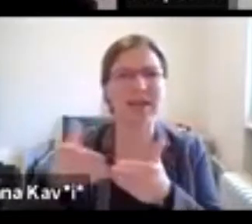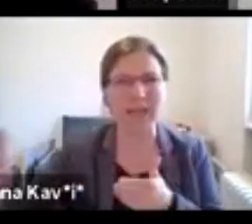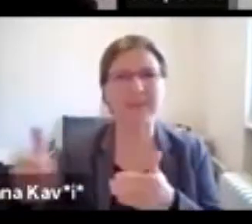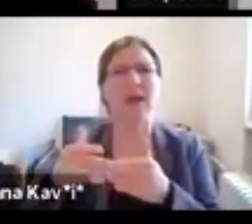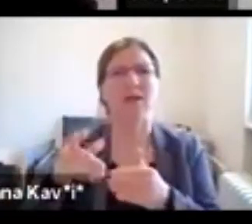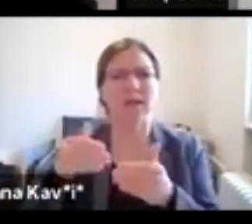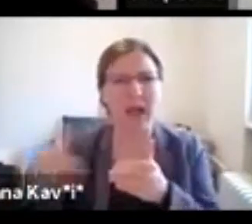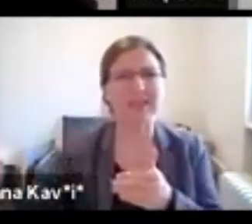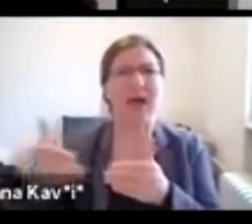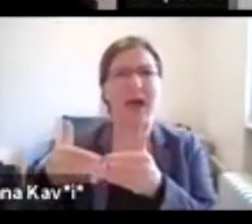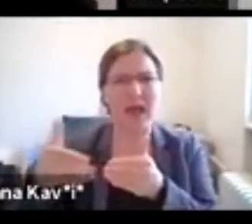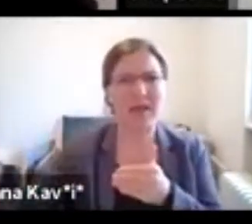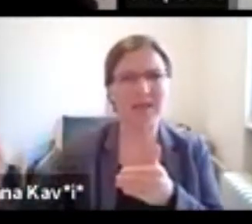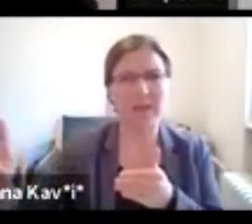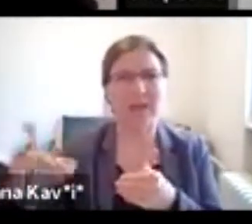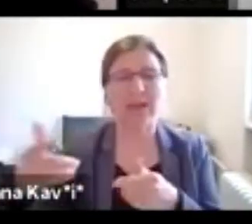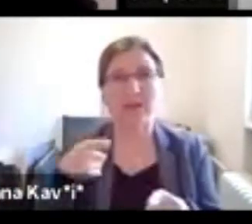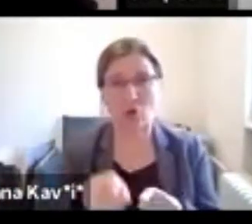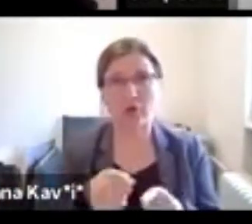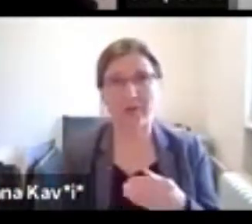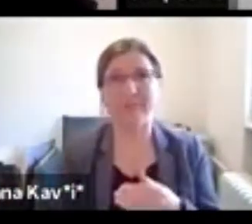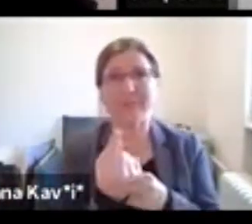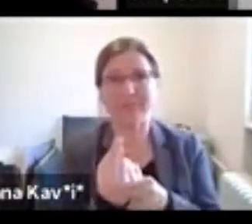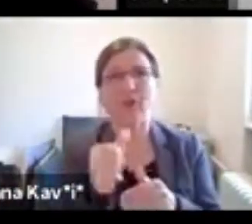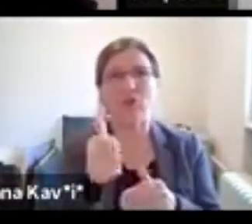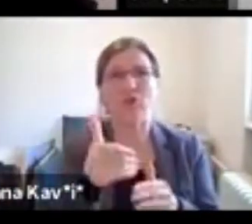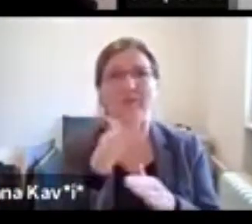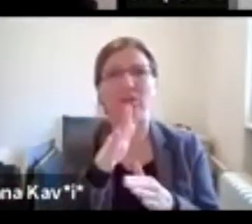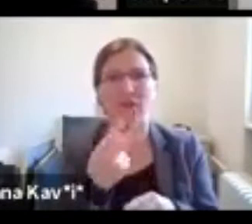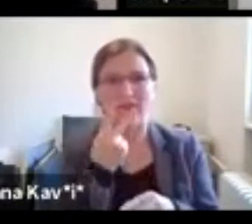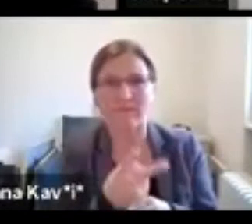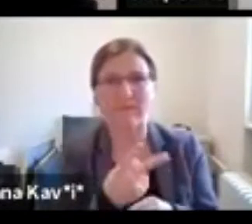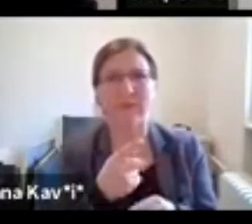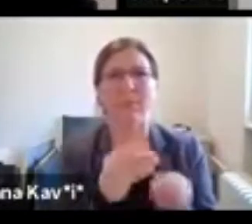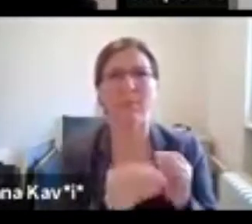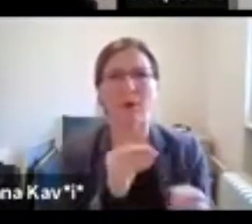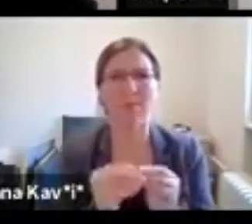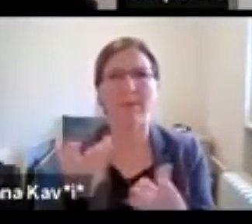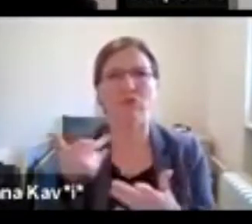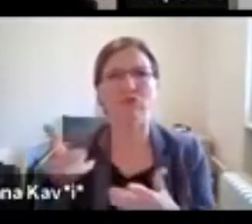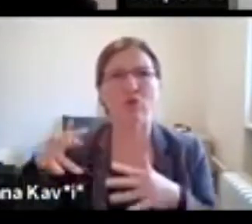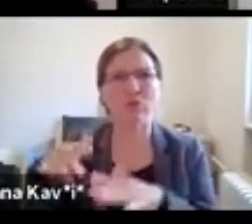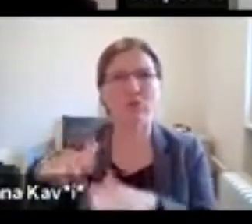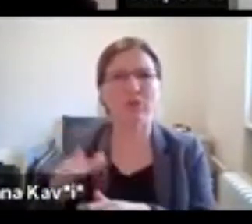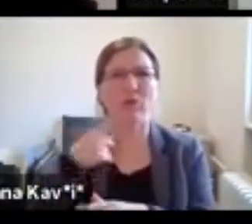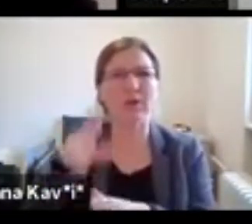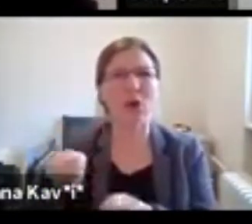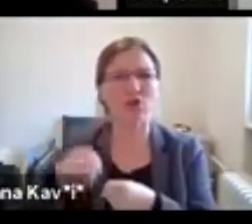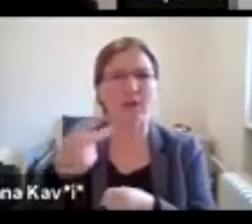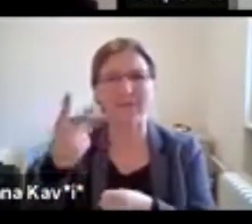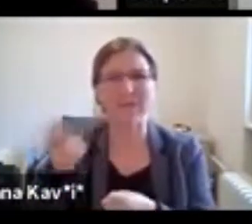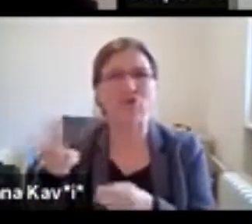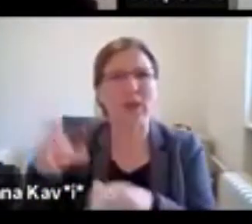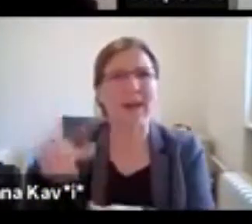više donijele na svjetlo teškoće s kojima se suočavaju osobe s oštećenjem vida u svakodnevnom životu. Mi